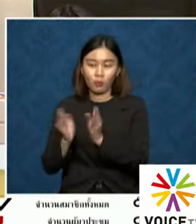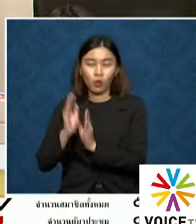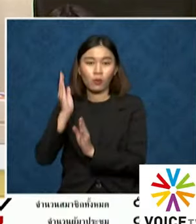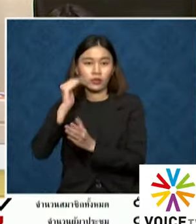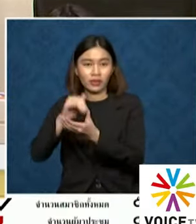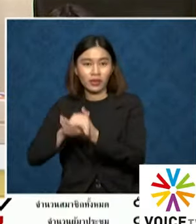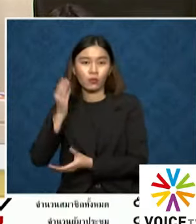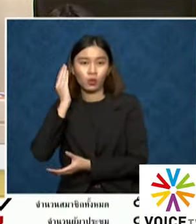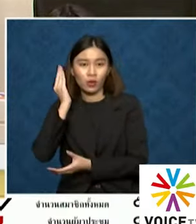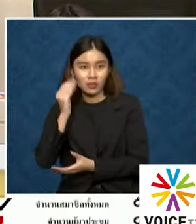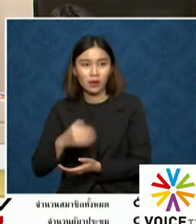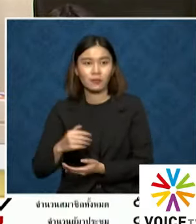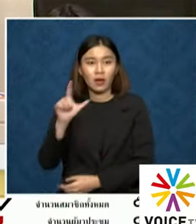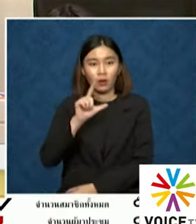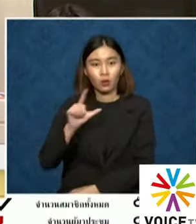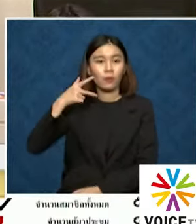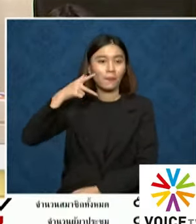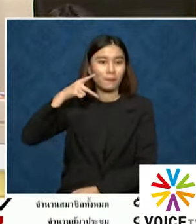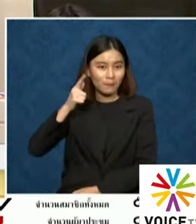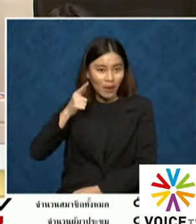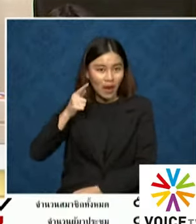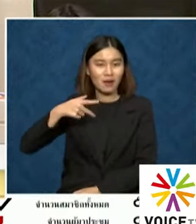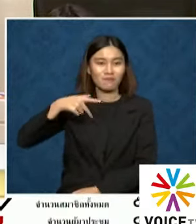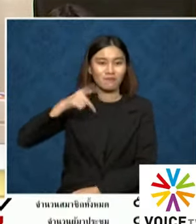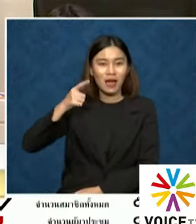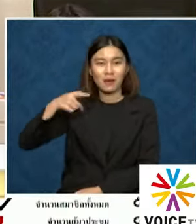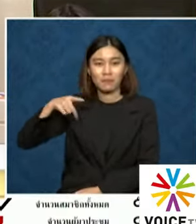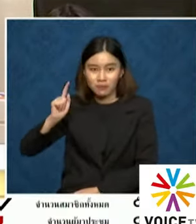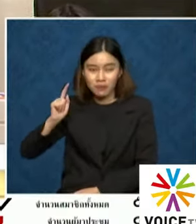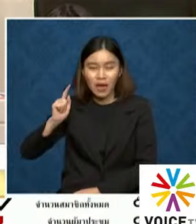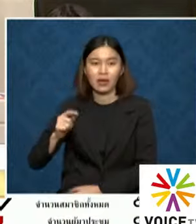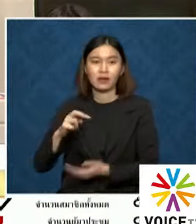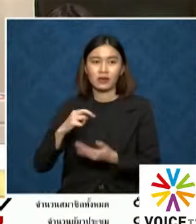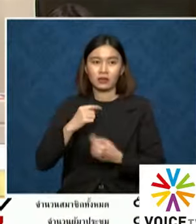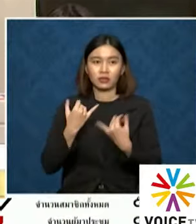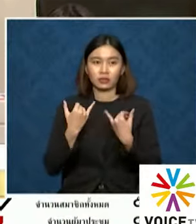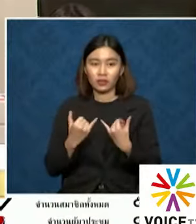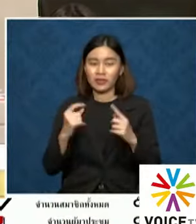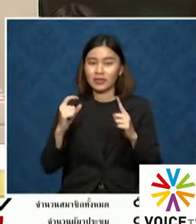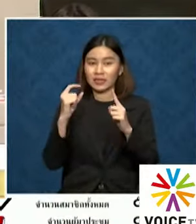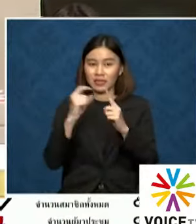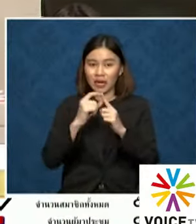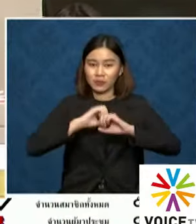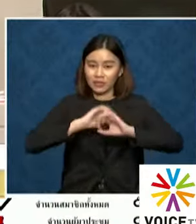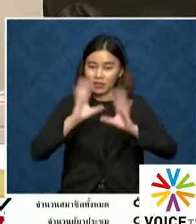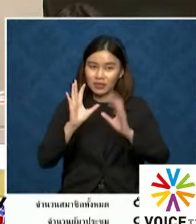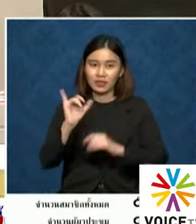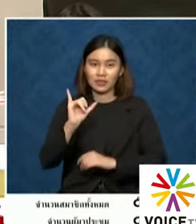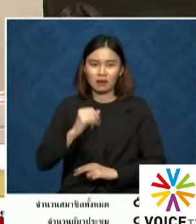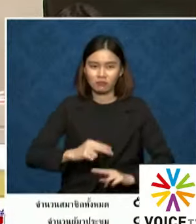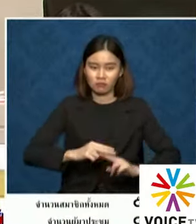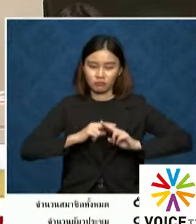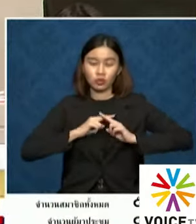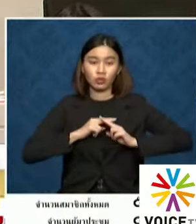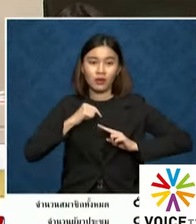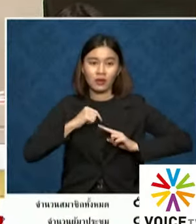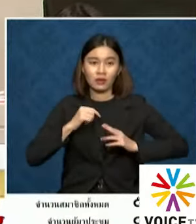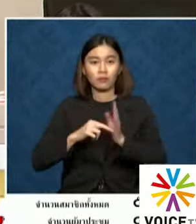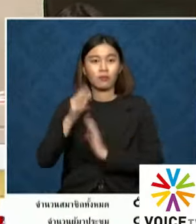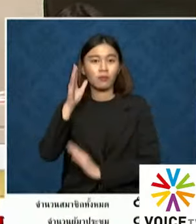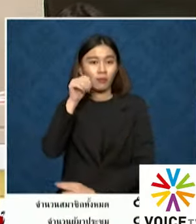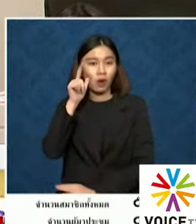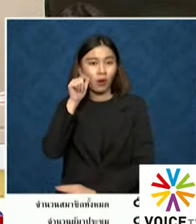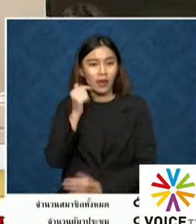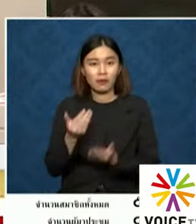ากขึ้นให้ความเท่าเทียมไม่ใช่อยู่แค่การสิทธิสมรสแต่ความเท่าเทียมในเรื่องของการทำงานหลายๆอย่างที่รัฐบาลนี้กำลังจะผลักดันครับ เพ